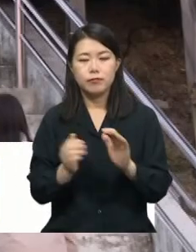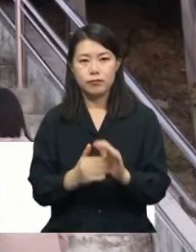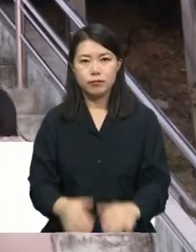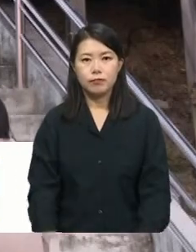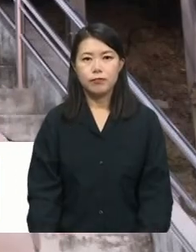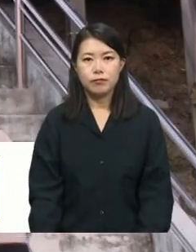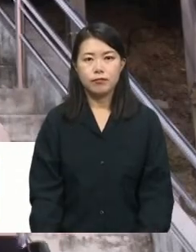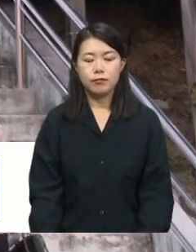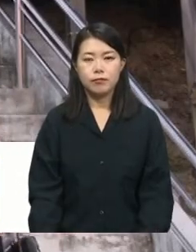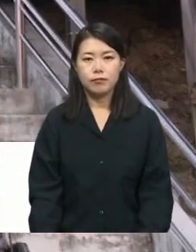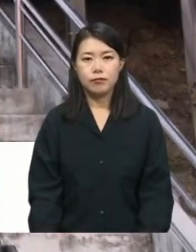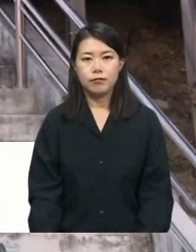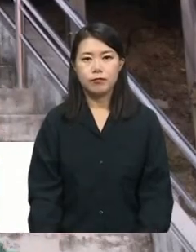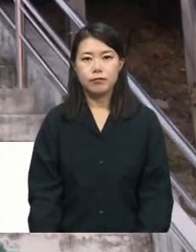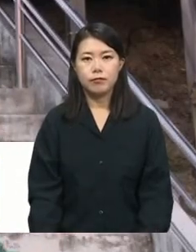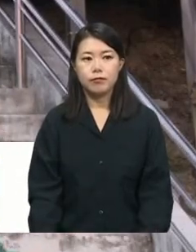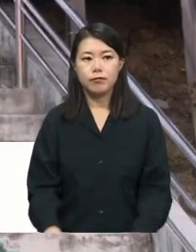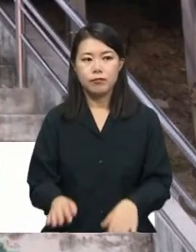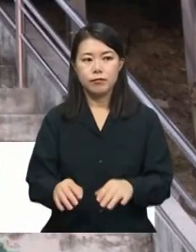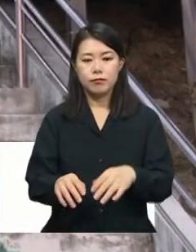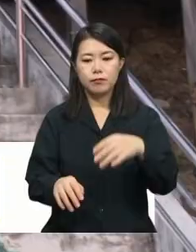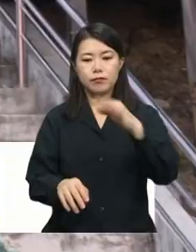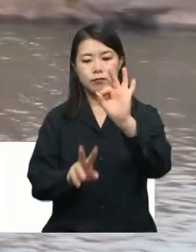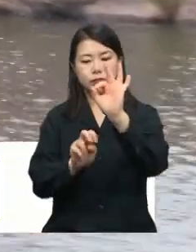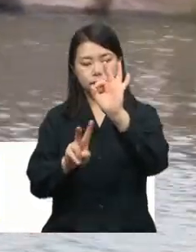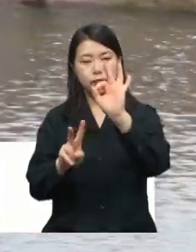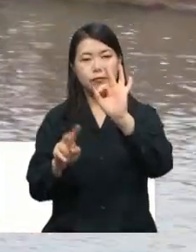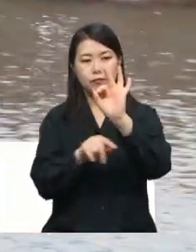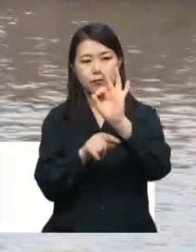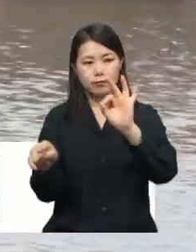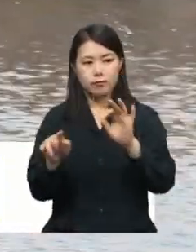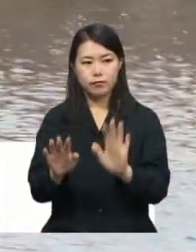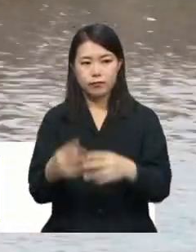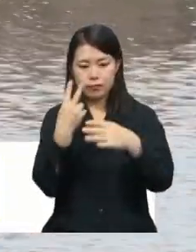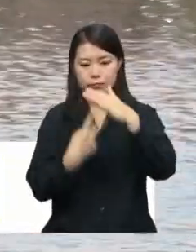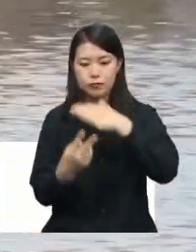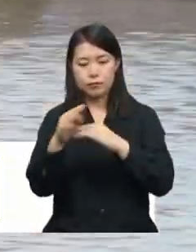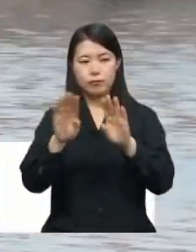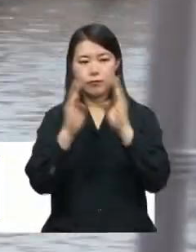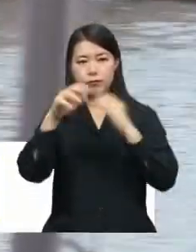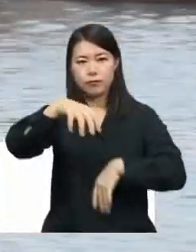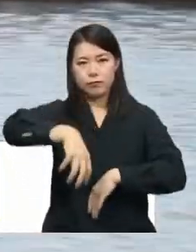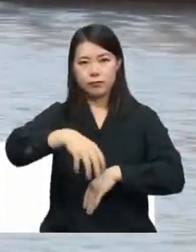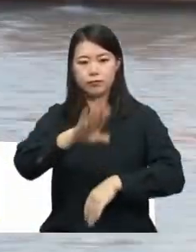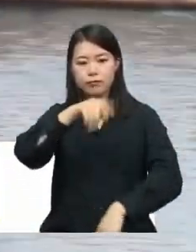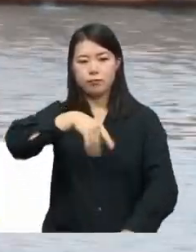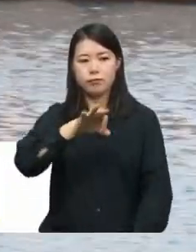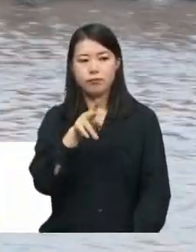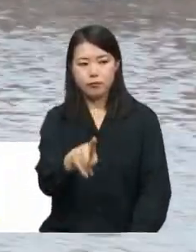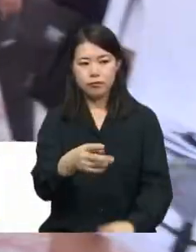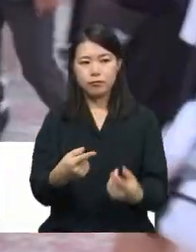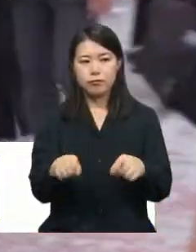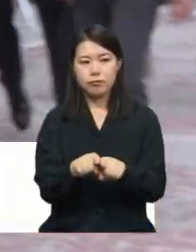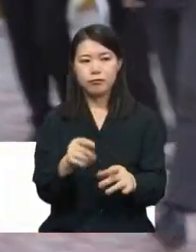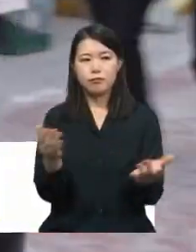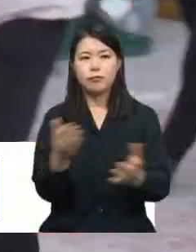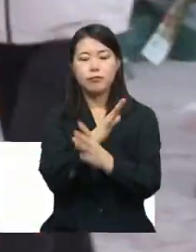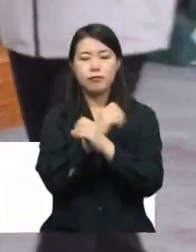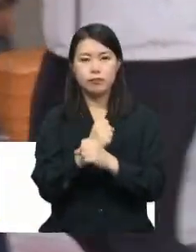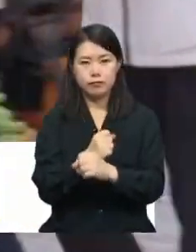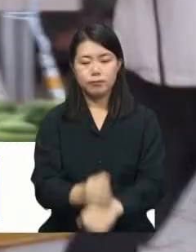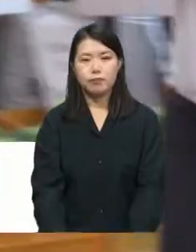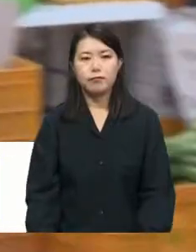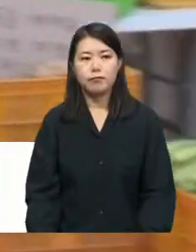밝혔습니다. 광주시는 오는 22일 광주시청 비전홀에서 부여군과 자매결연 협약식을 갖기로